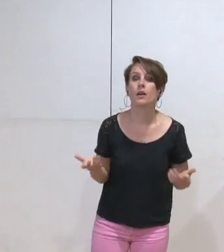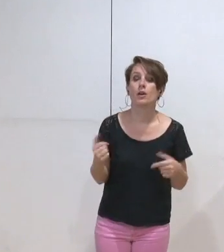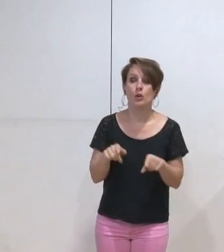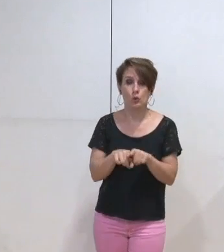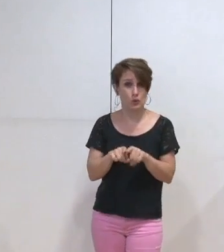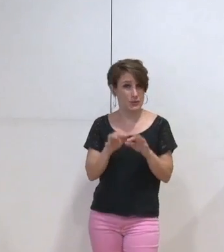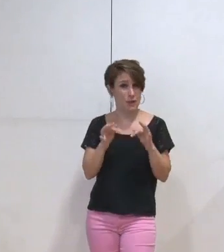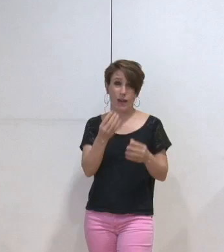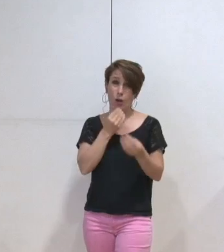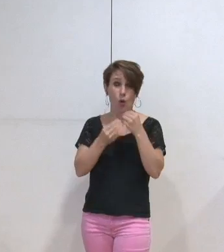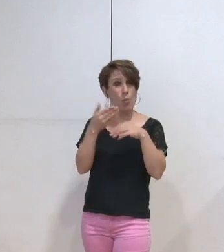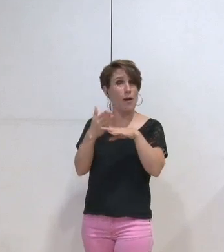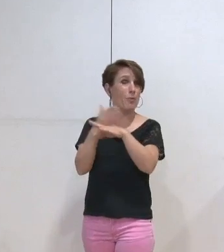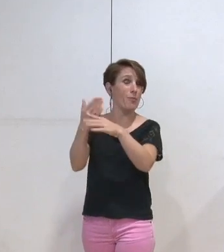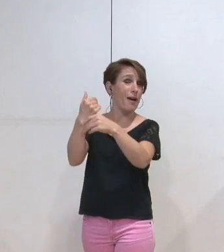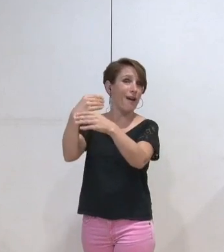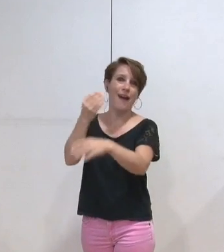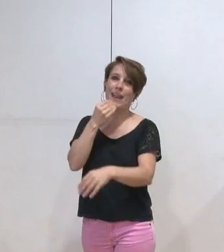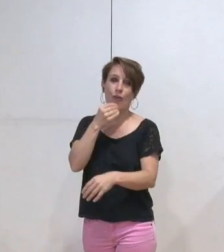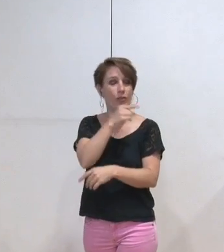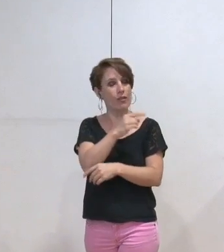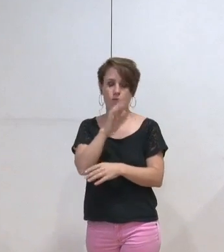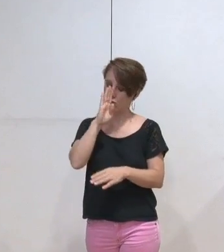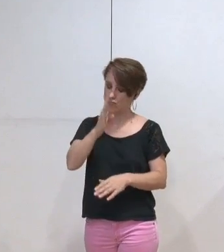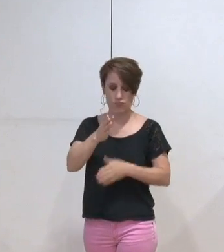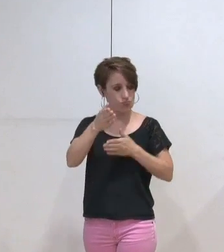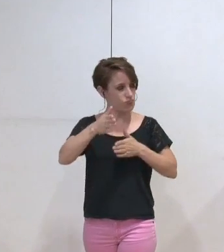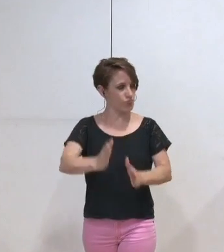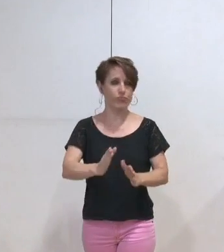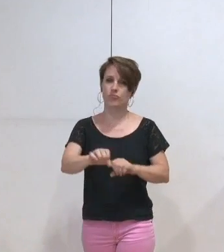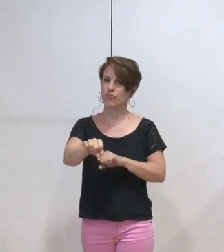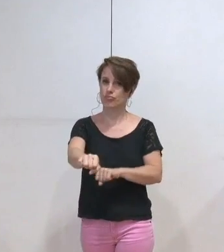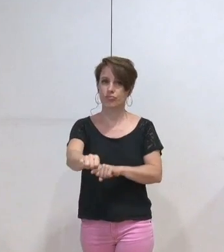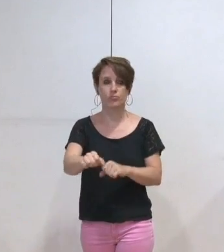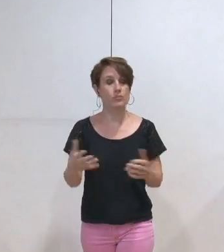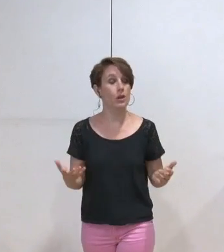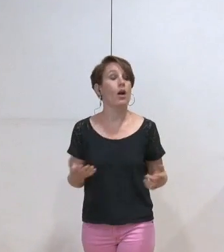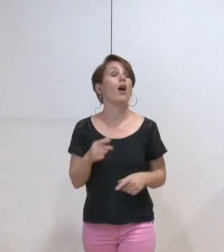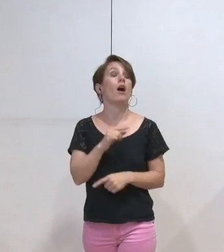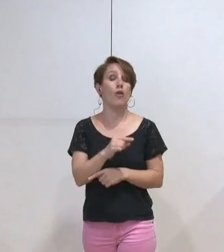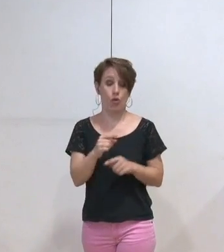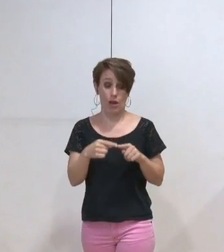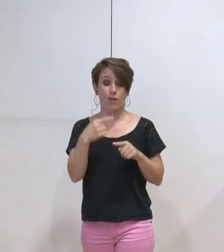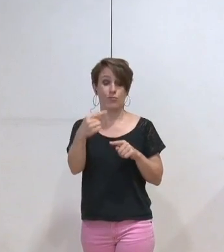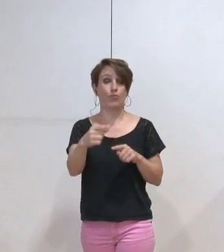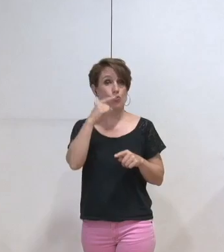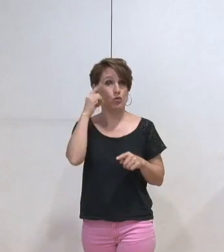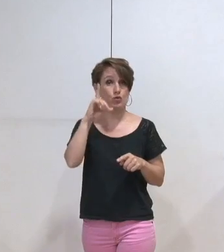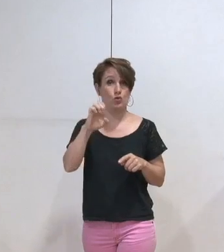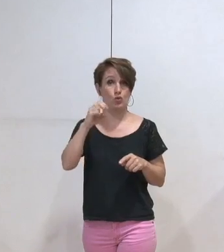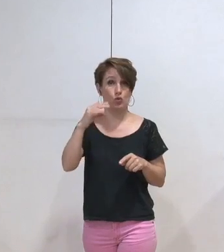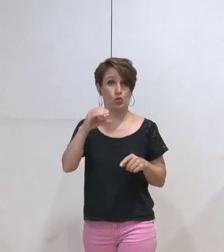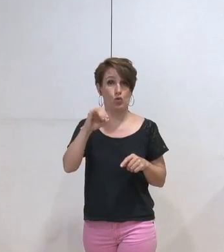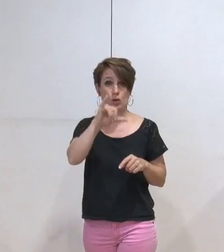cantine alors afiner le mécontentement monsieur deoyel vous avez annoncé une nouvelle union pour le 2 juillet espérant peut-être que l'été